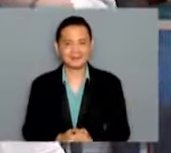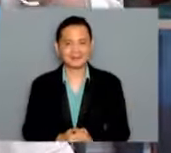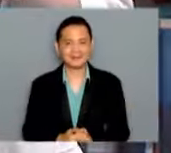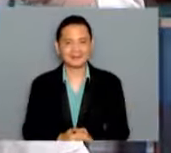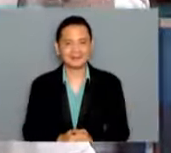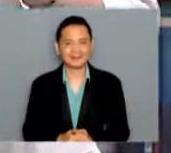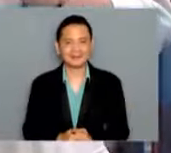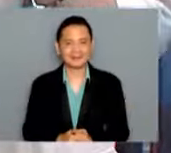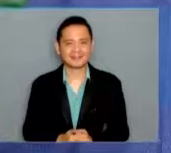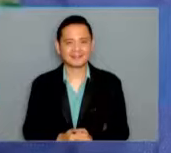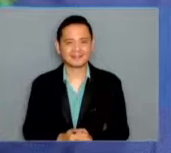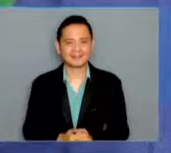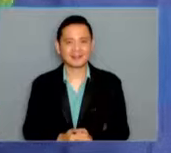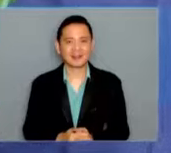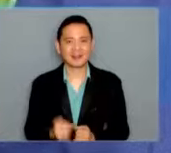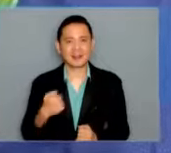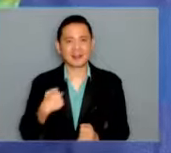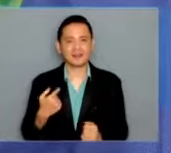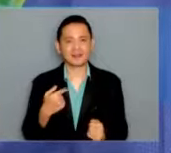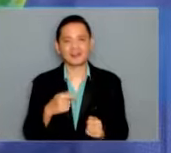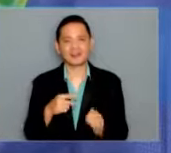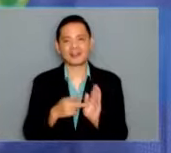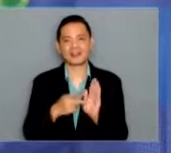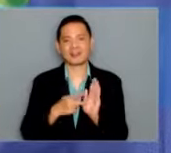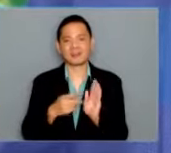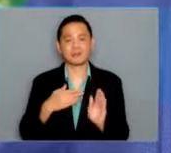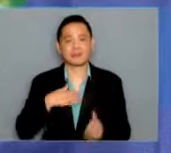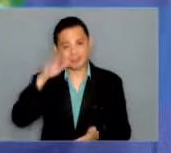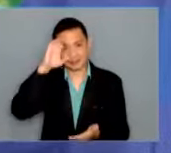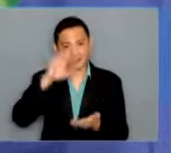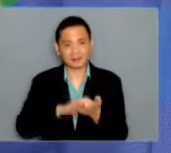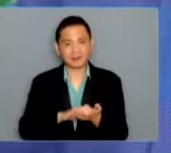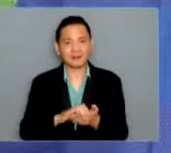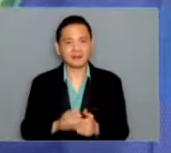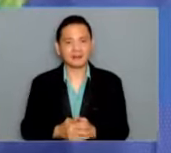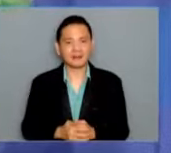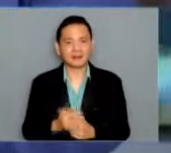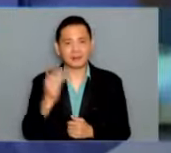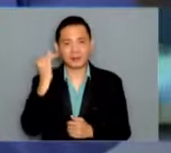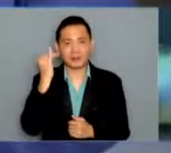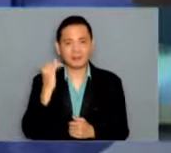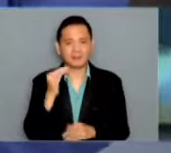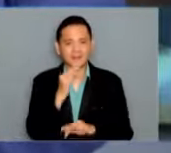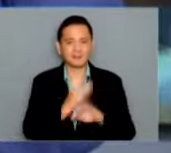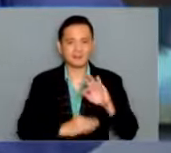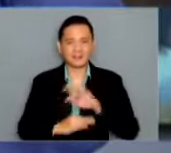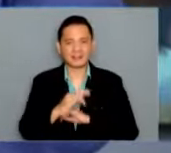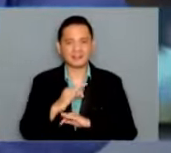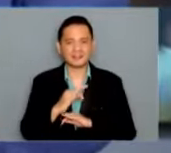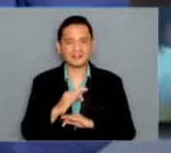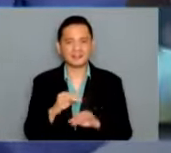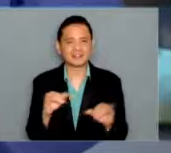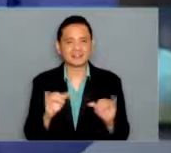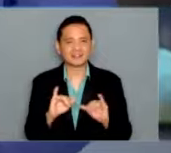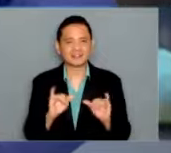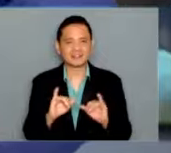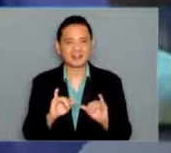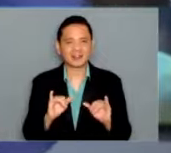Mark, niluloko nga ako dati nung asawa ko na yung aking padaw ay parang, ano yun? Aliwa. Ginger. A ginger. Ginger